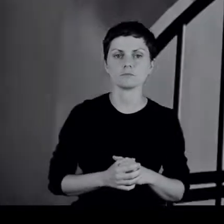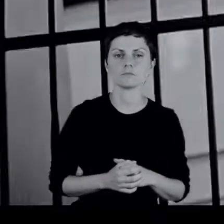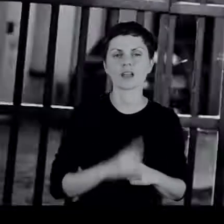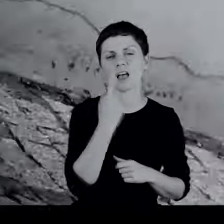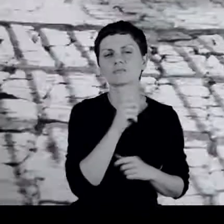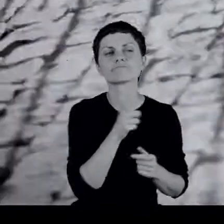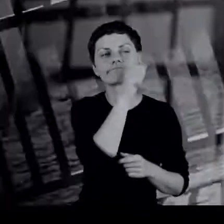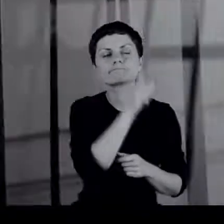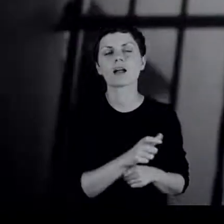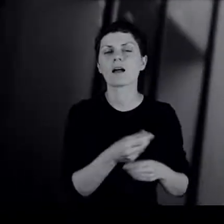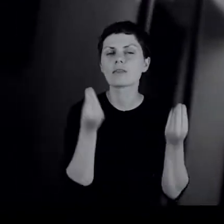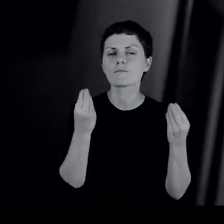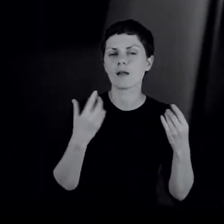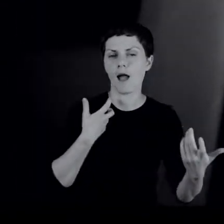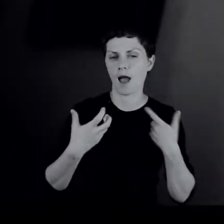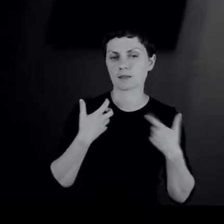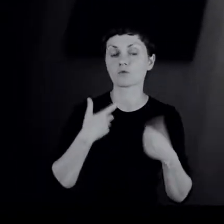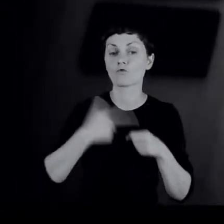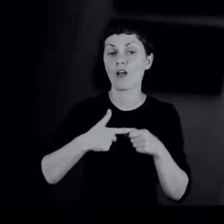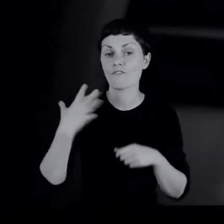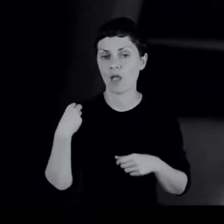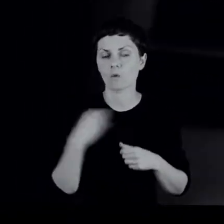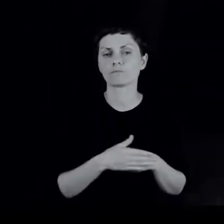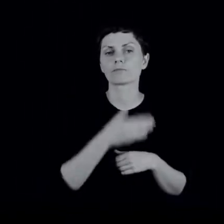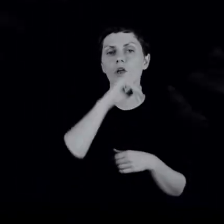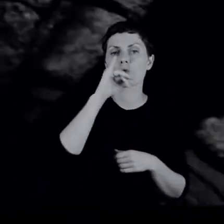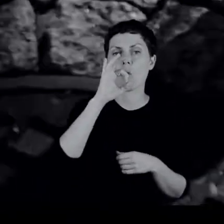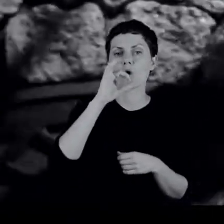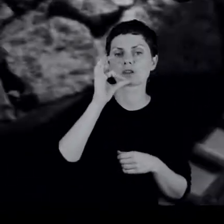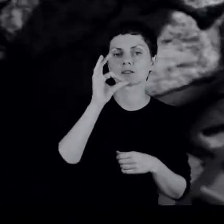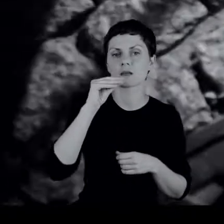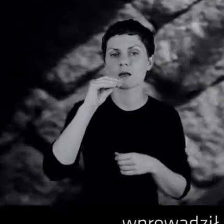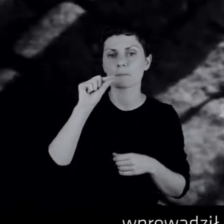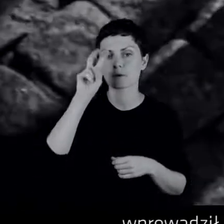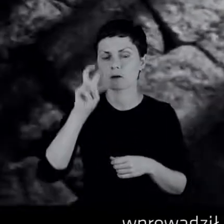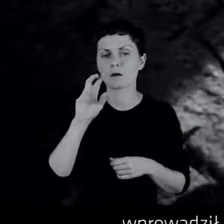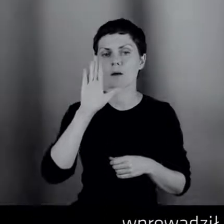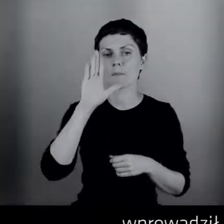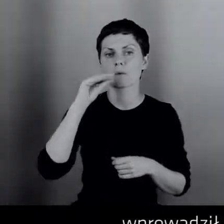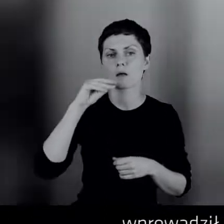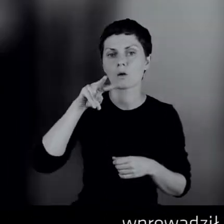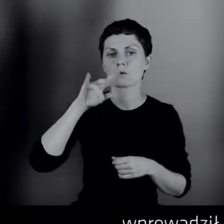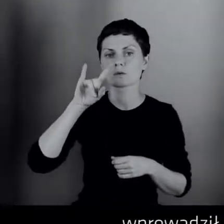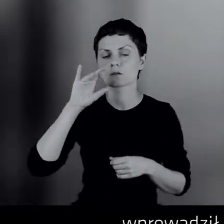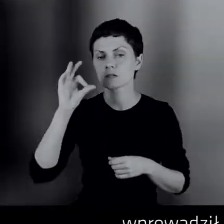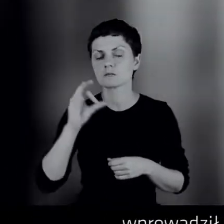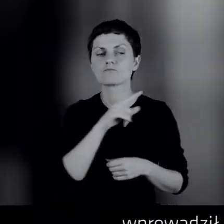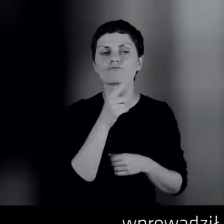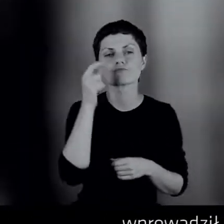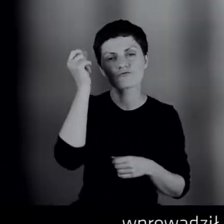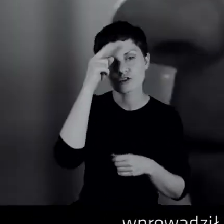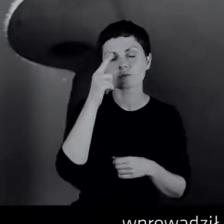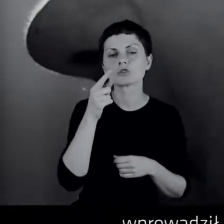Jeden z najwybitniejszych artystów XX wieku, Józef Beuys, prowadził taką koncepcję